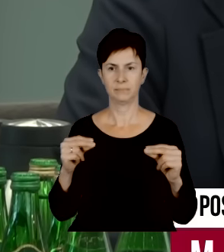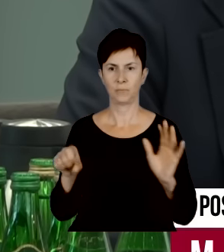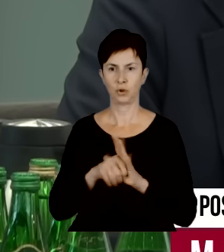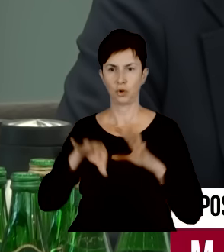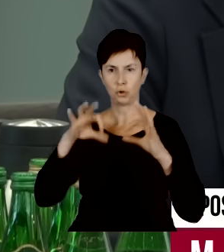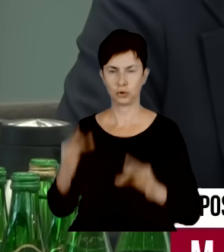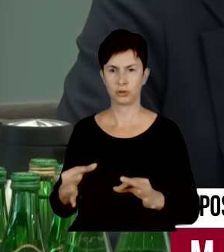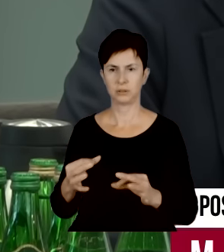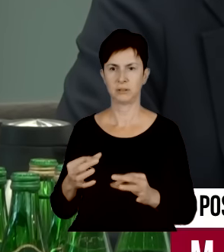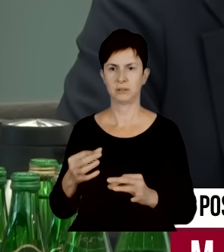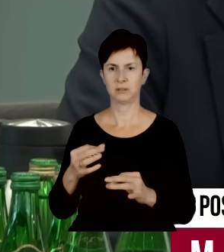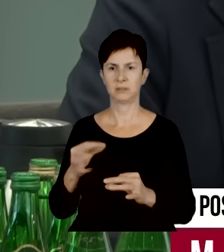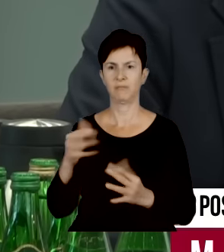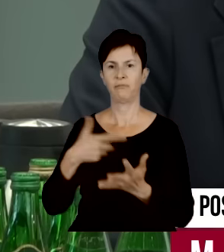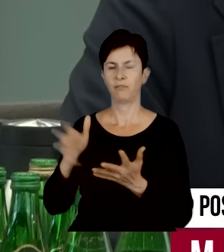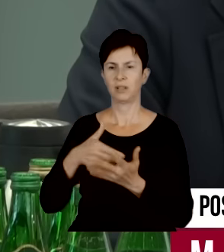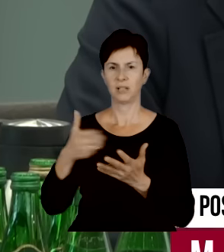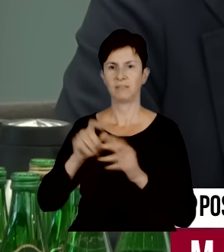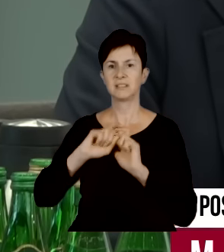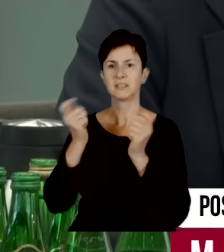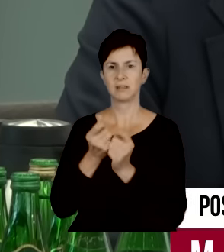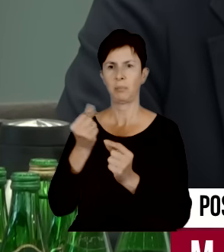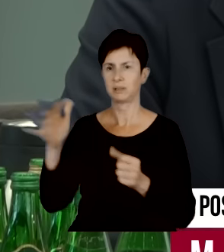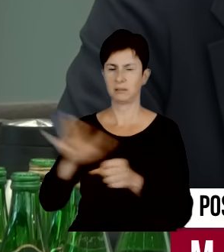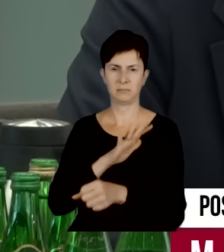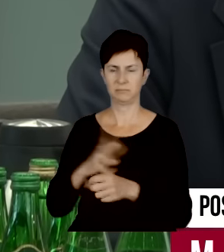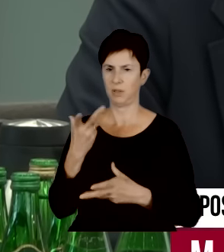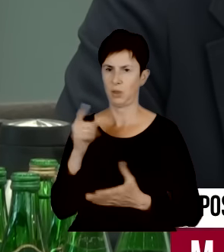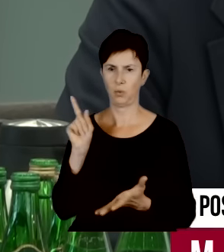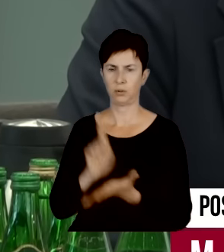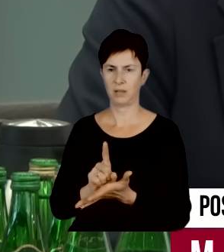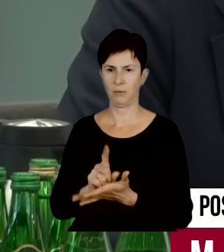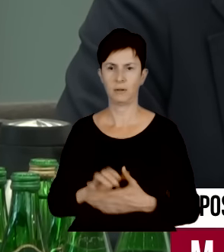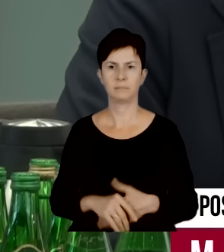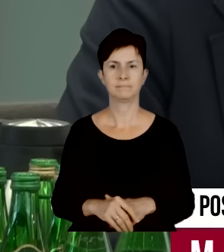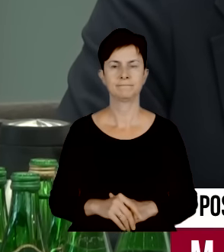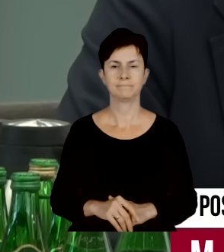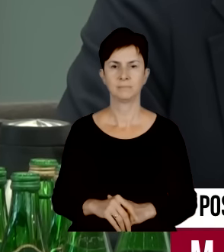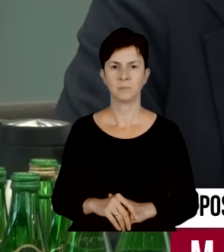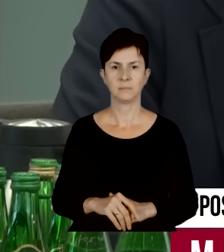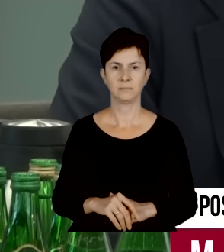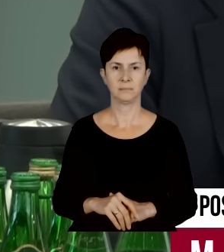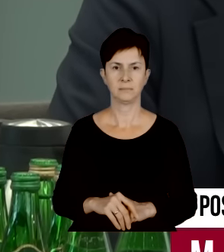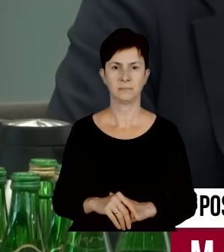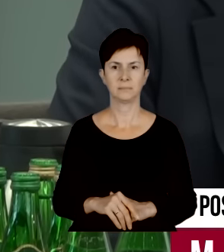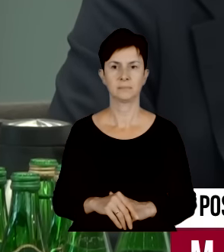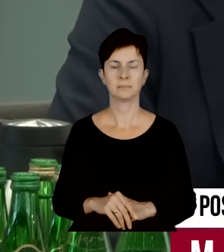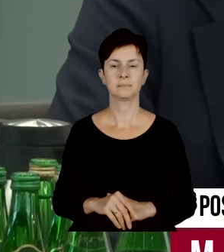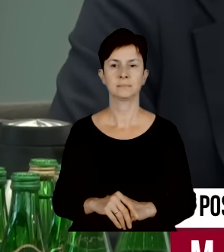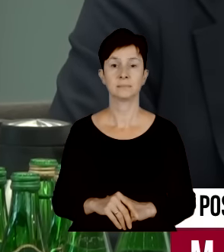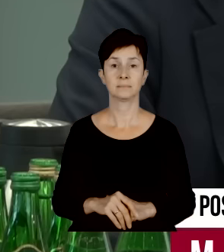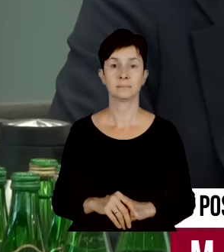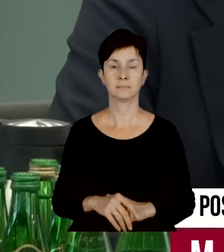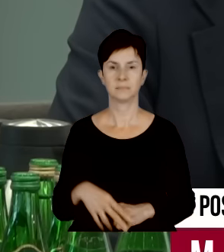poniesionych kosztów w całości i tak sądził się z państwem polskim ponieważ premier t państwa nie wie co